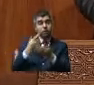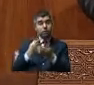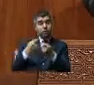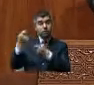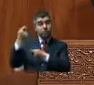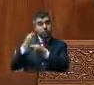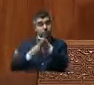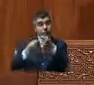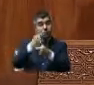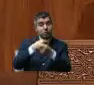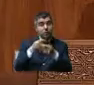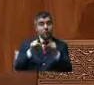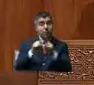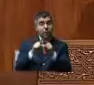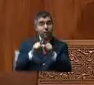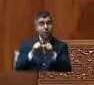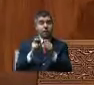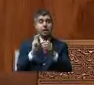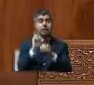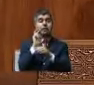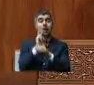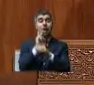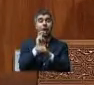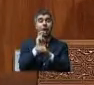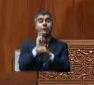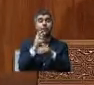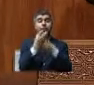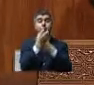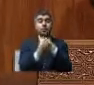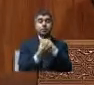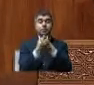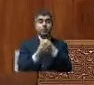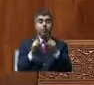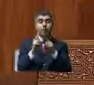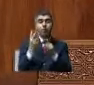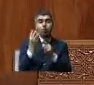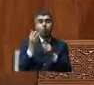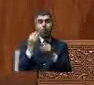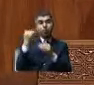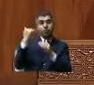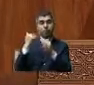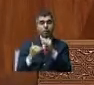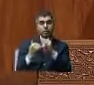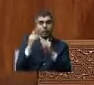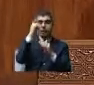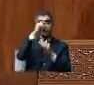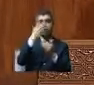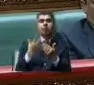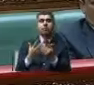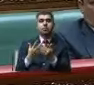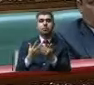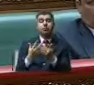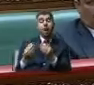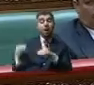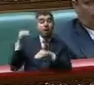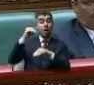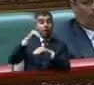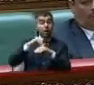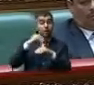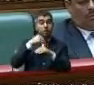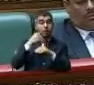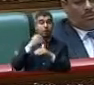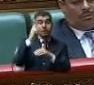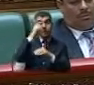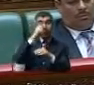الوضعية ارتفاع وتيرة المديونية العمومية، ملي كتنزل 3 شهور كتعتبر خطر. ومما زاد من صعوبة الوضعية